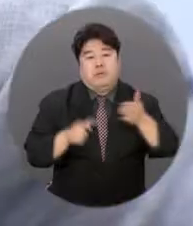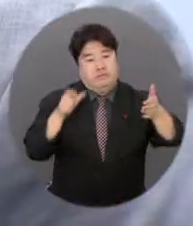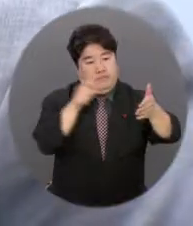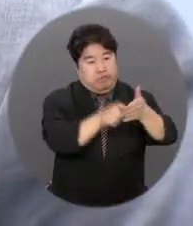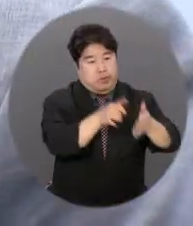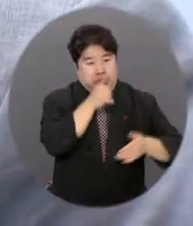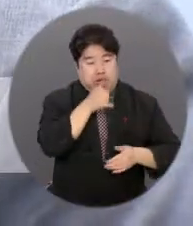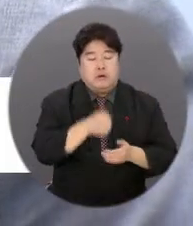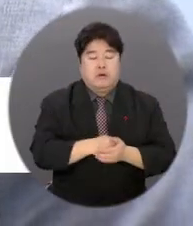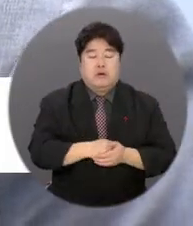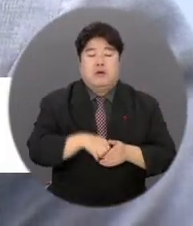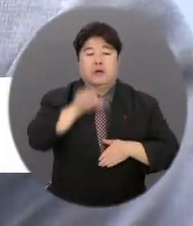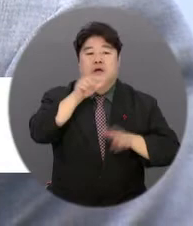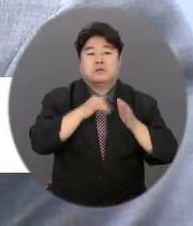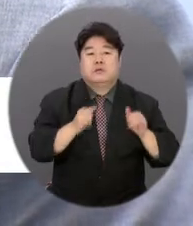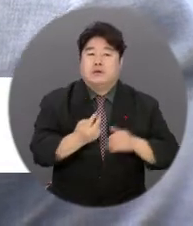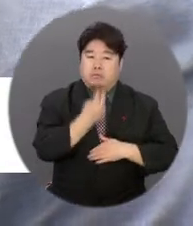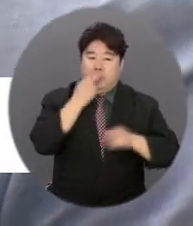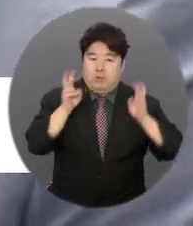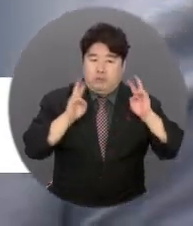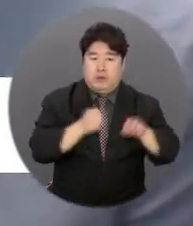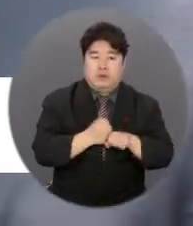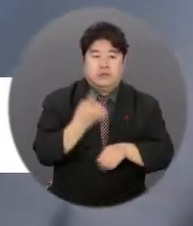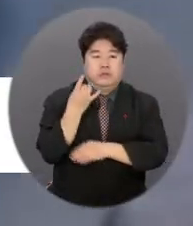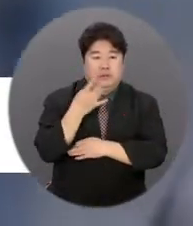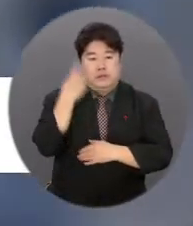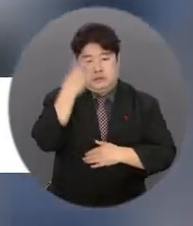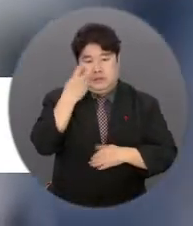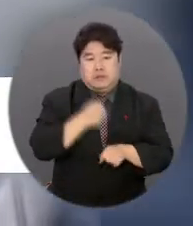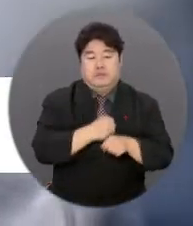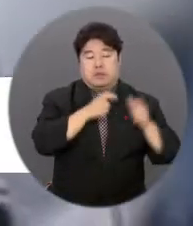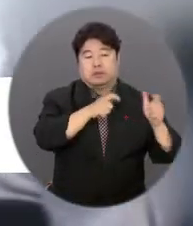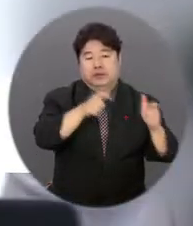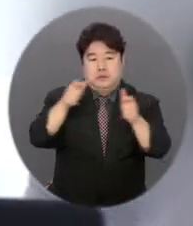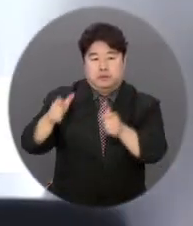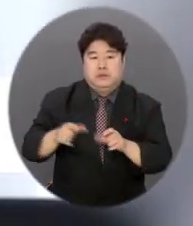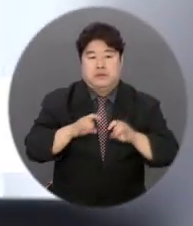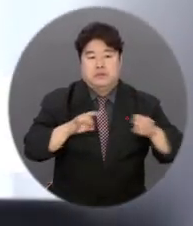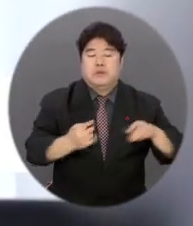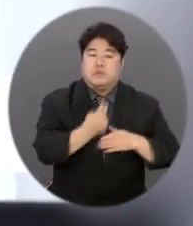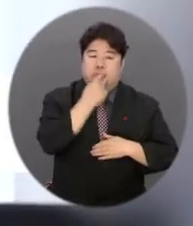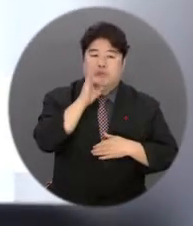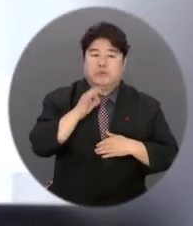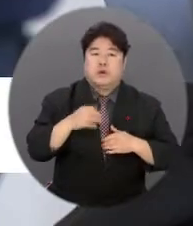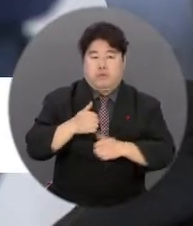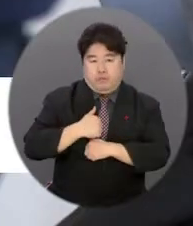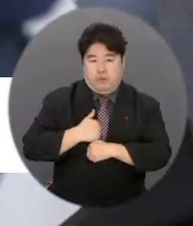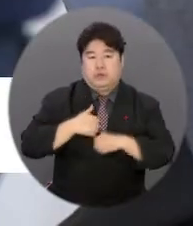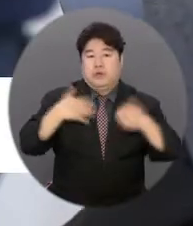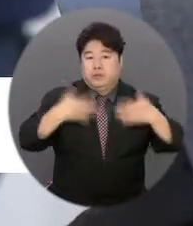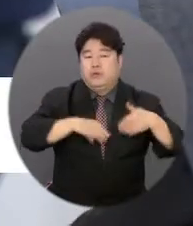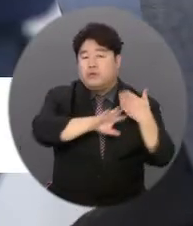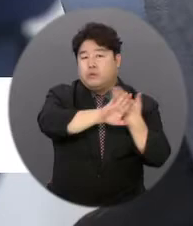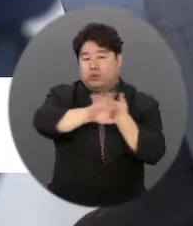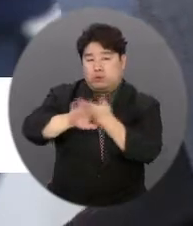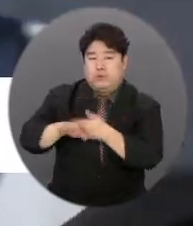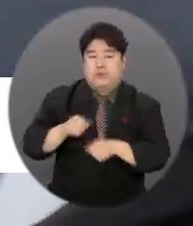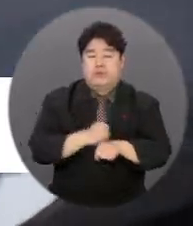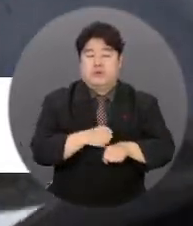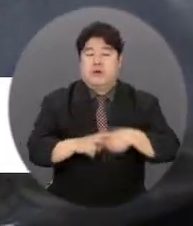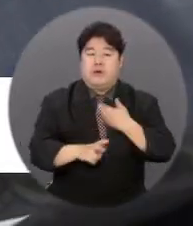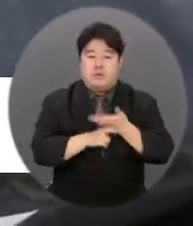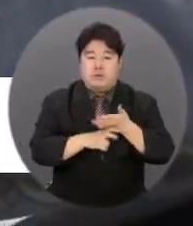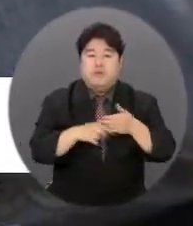상황 a 씨는 보험사가 자체 심사로 지역마다 보험금과 보장 조건 등을 달리해 편법적으로